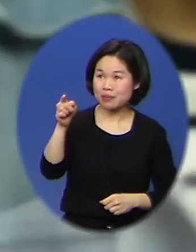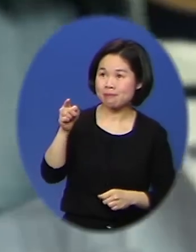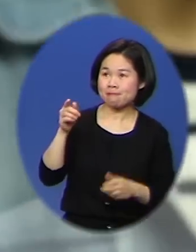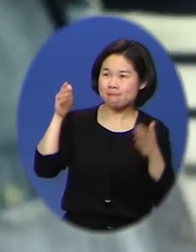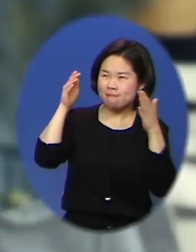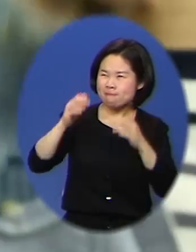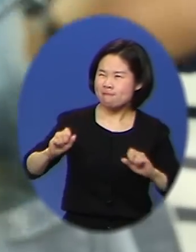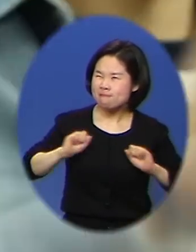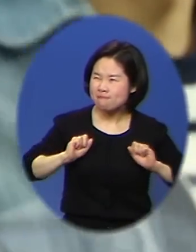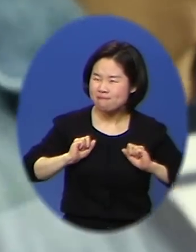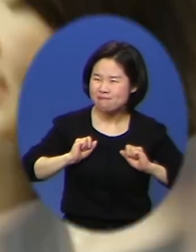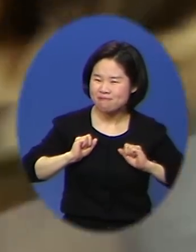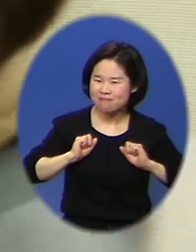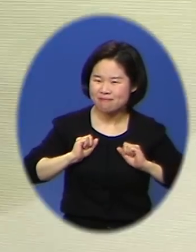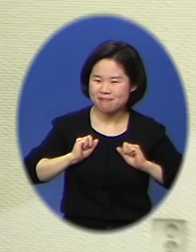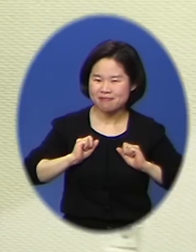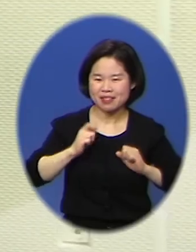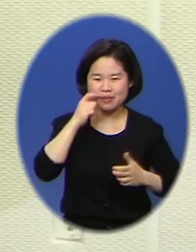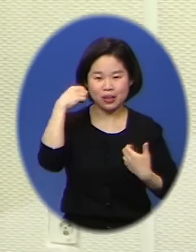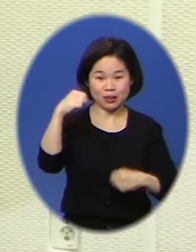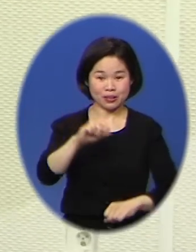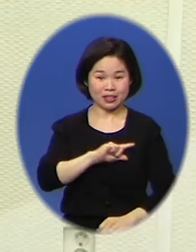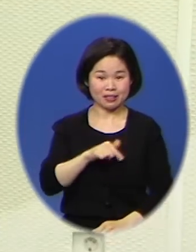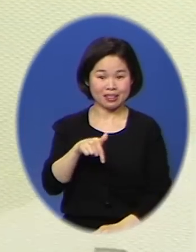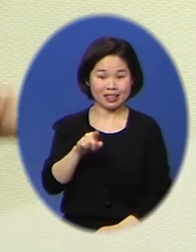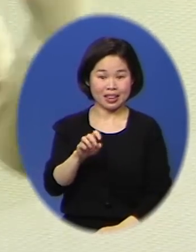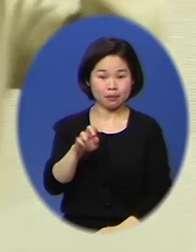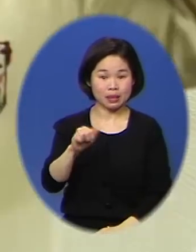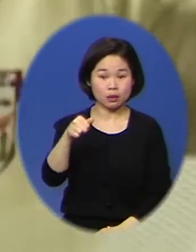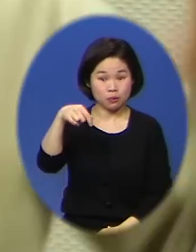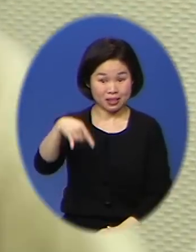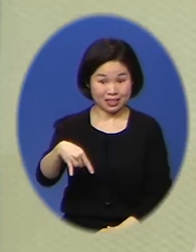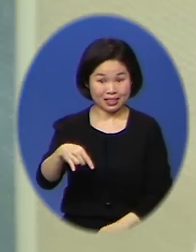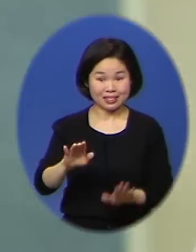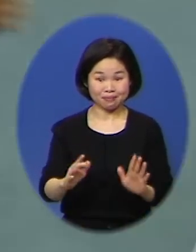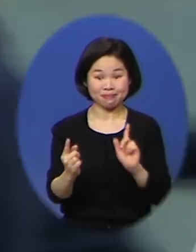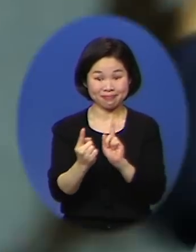있는 배우 강민희 씨의 이야기를 지금 만나보자.